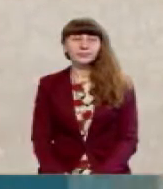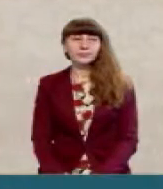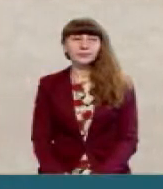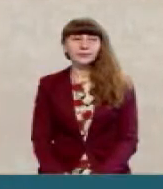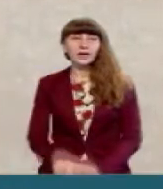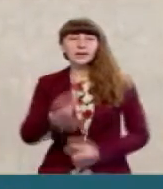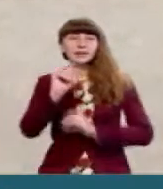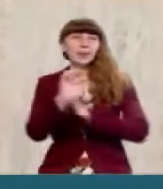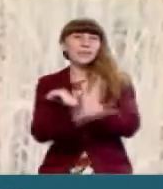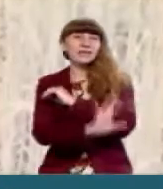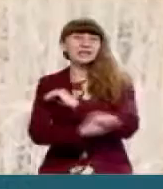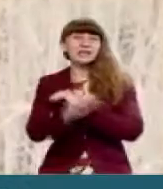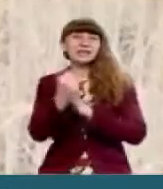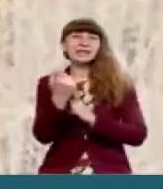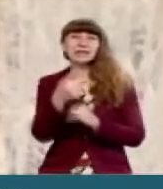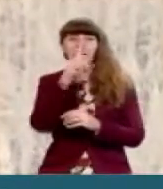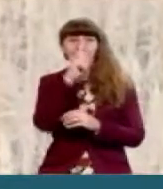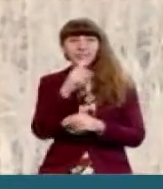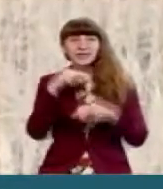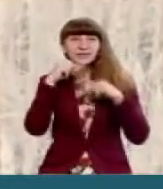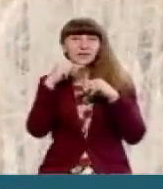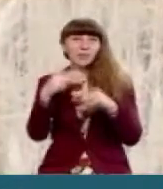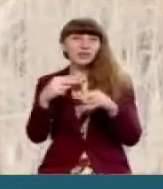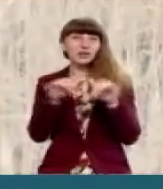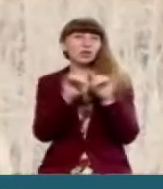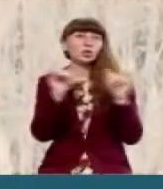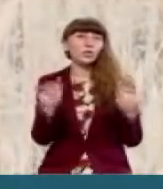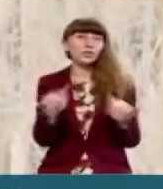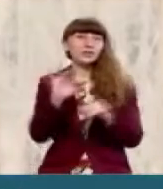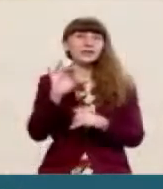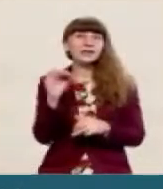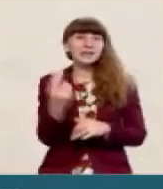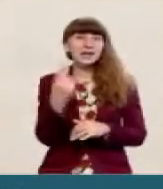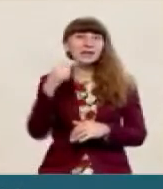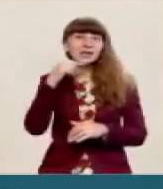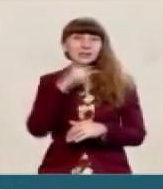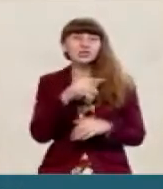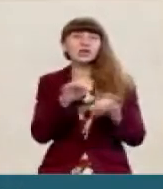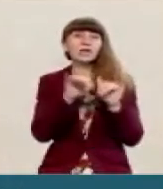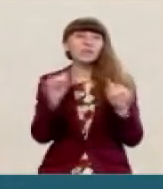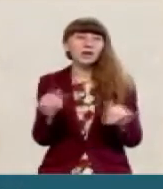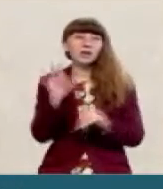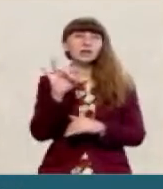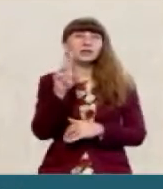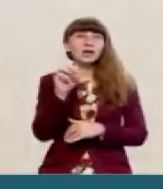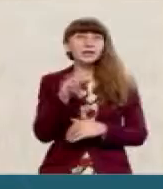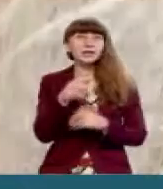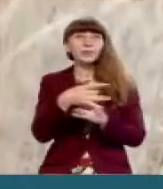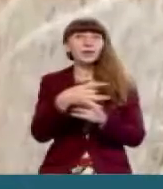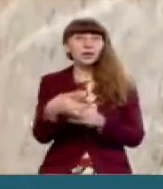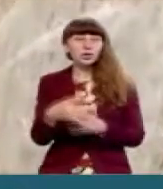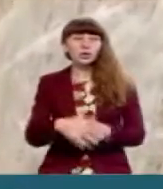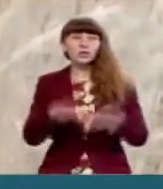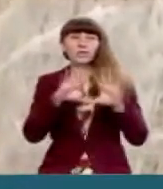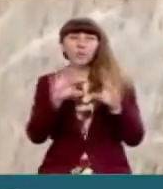Соңғы бірнеше айдың ішінде Алтынсарин ауданының әлеуметтік экономикалық дамуында өсім байқалады. Жалпы ауданда 6 ауылдық округ пен 25